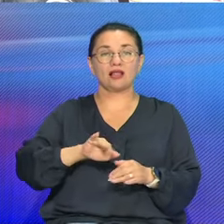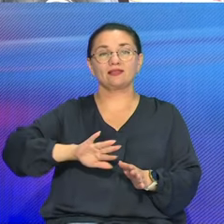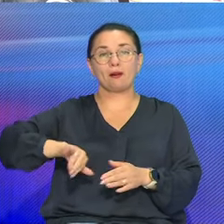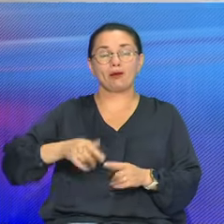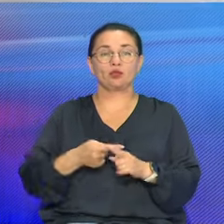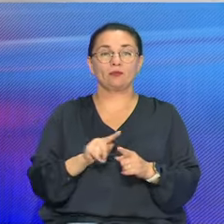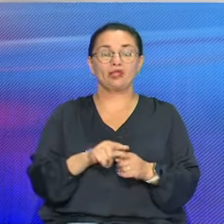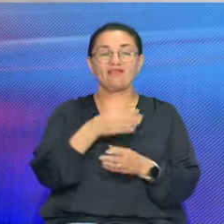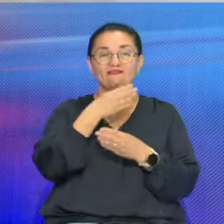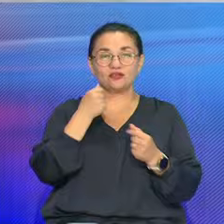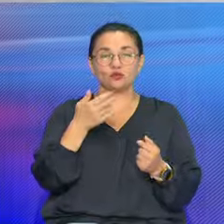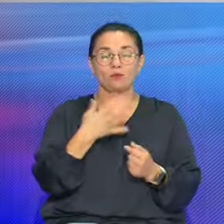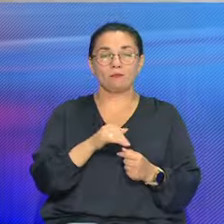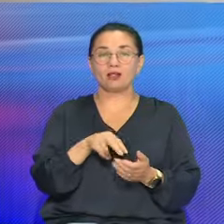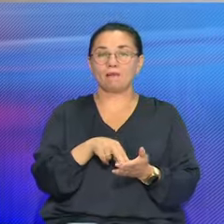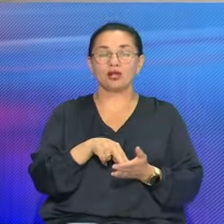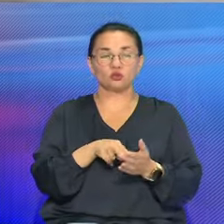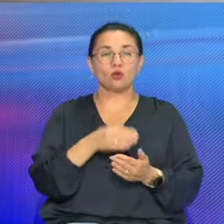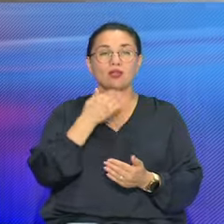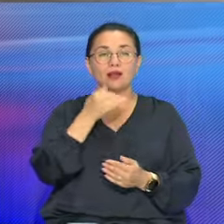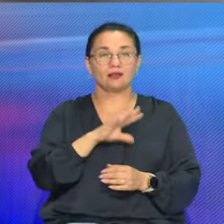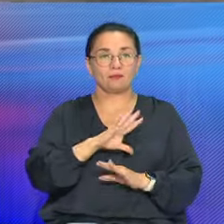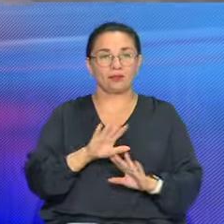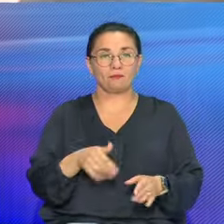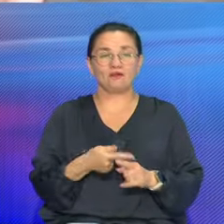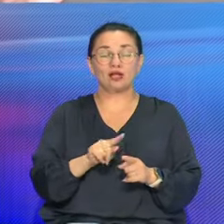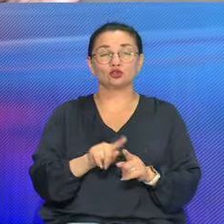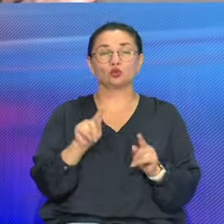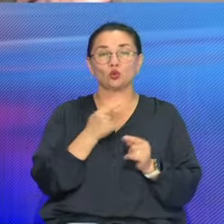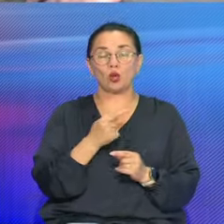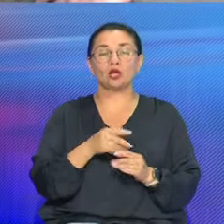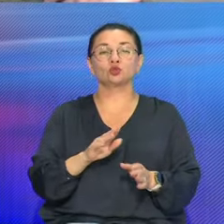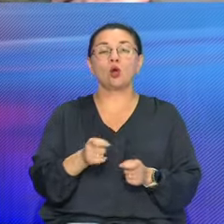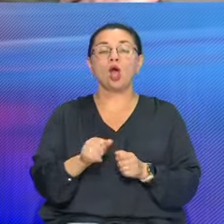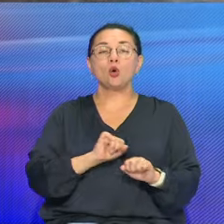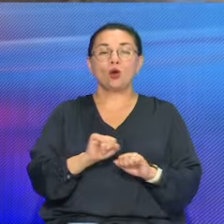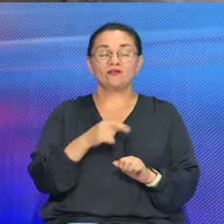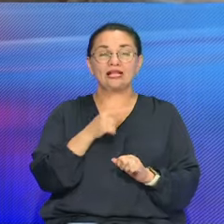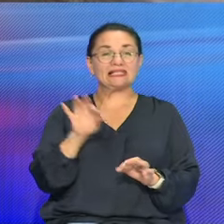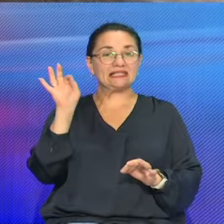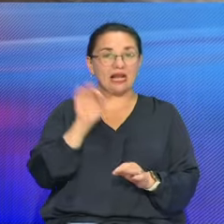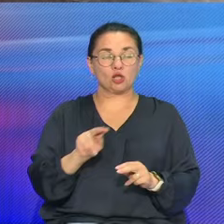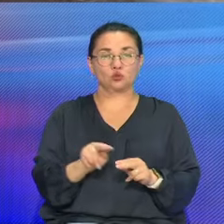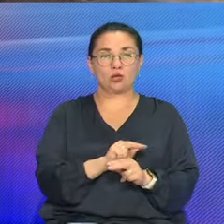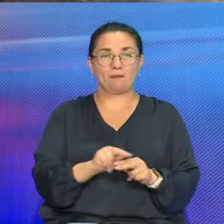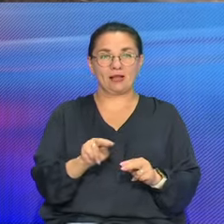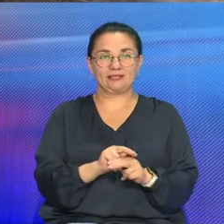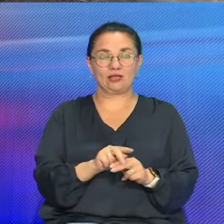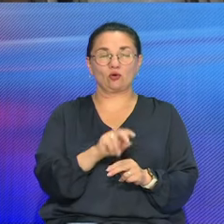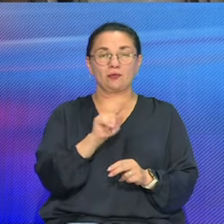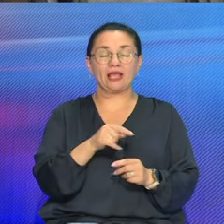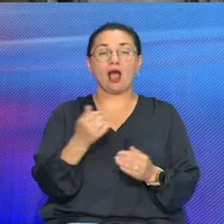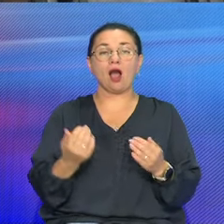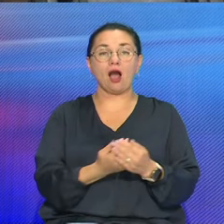поля вясной. Няма простою летом, запэўнівае кіраўнік. Як только что здараецца, адразу ремонтуем. До того ж, кажа, робим ставку на